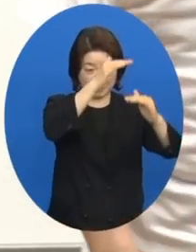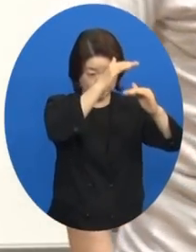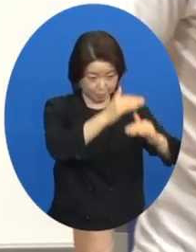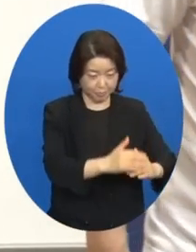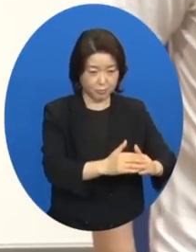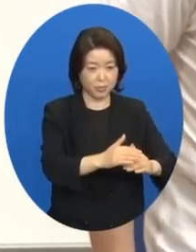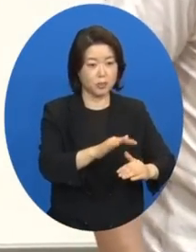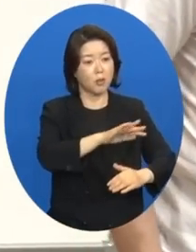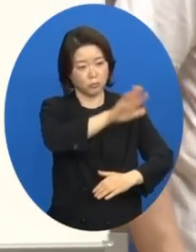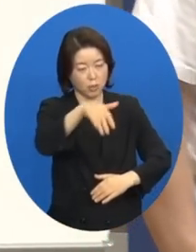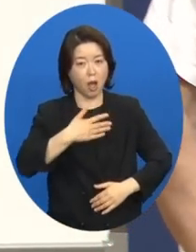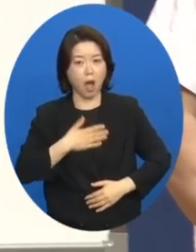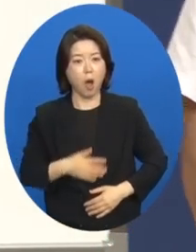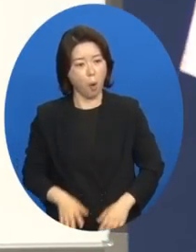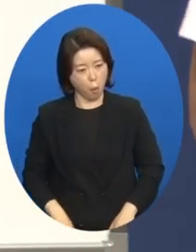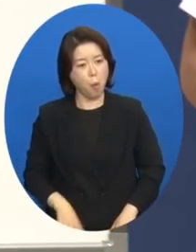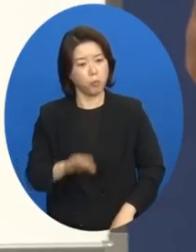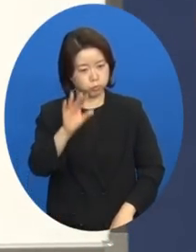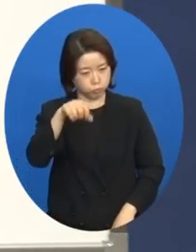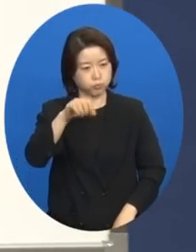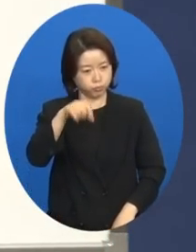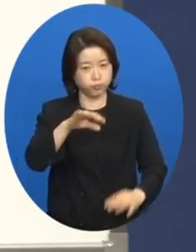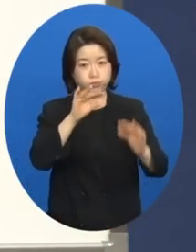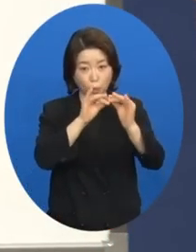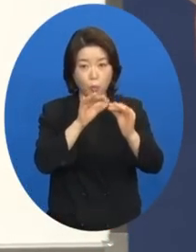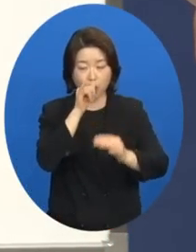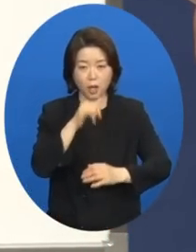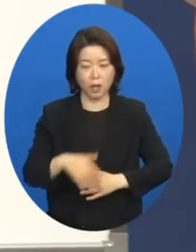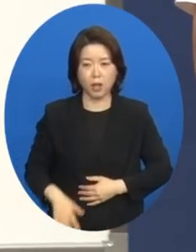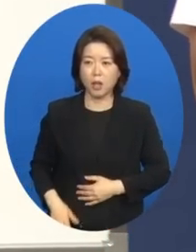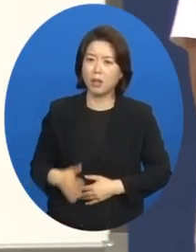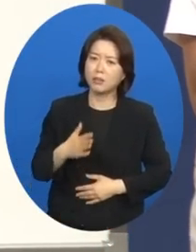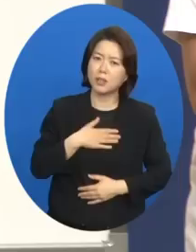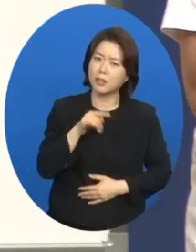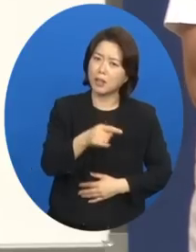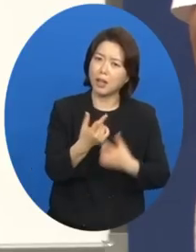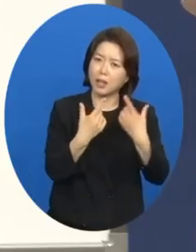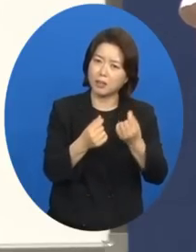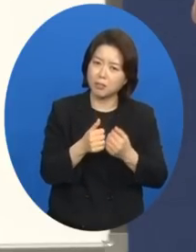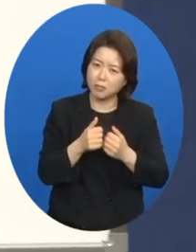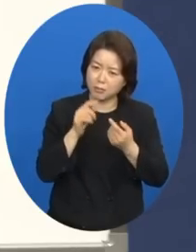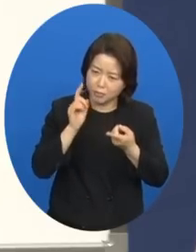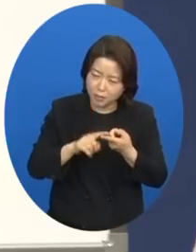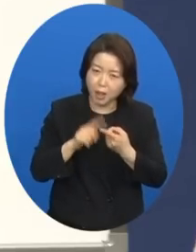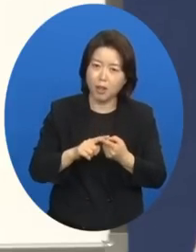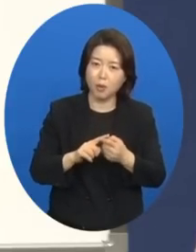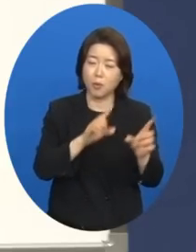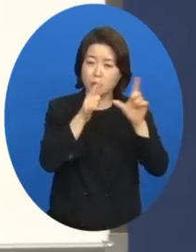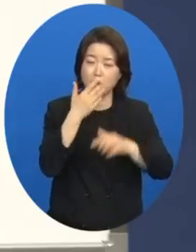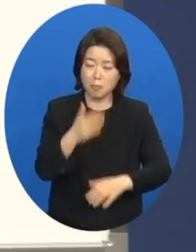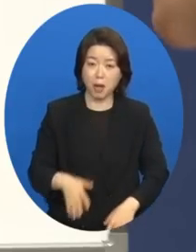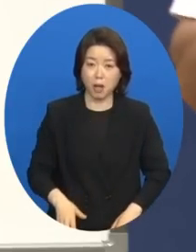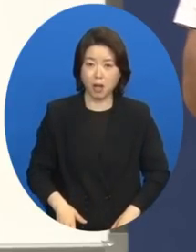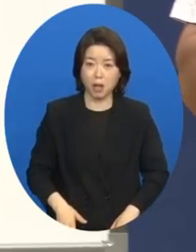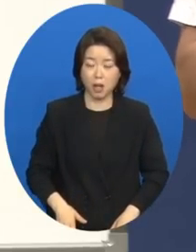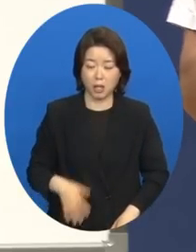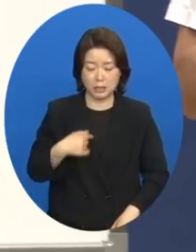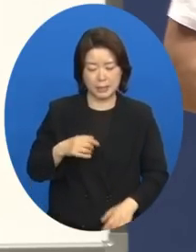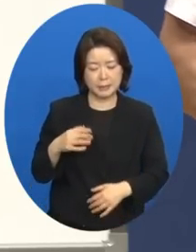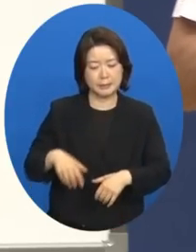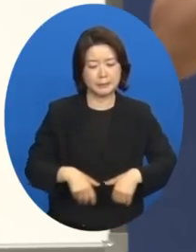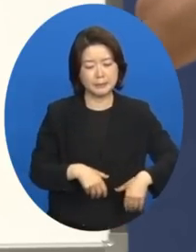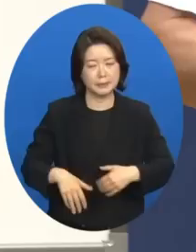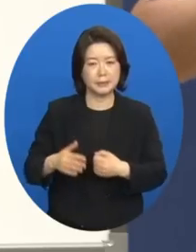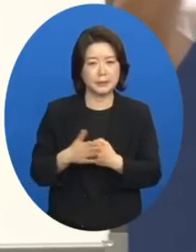알고 동의했는데 내가 과연 그렇게 살 수 있나? 이것 때문에 감히 시도도 못 해보고 그리고